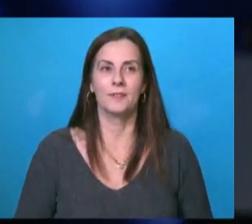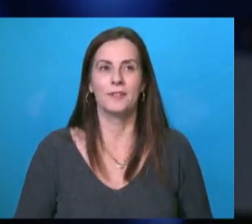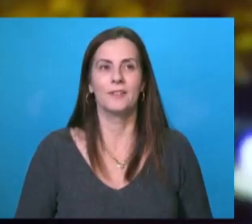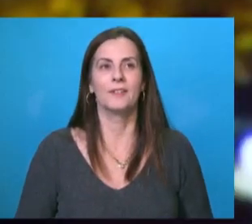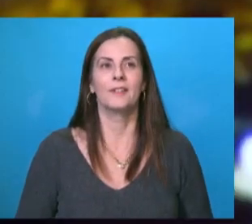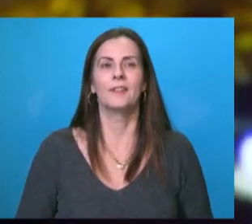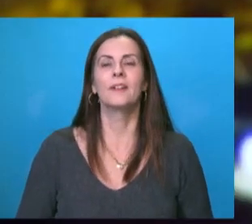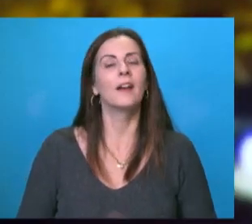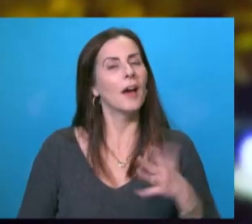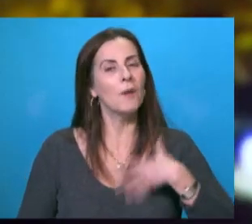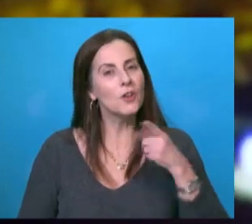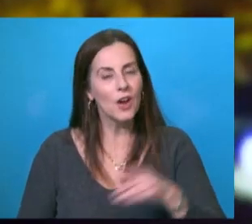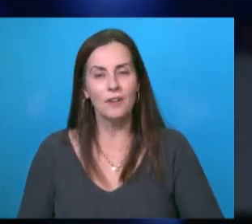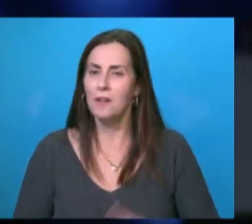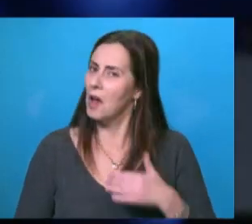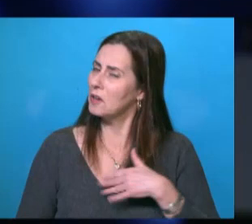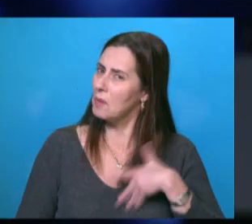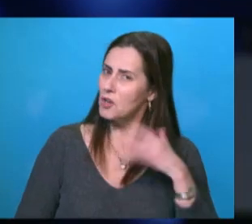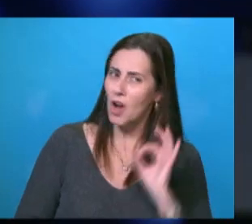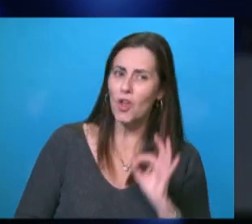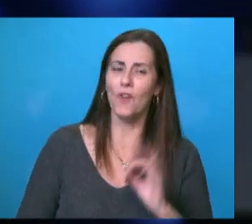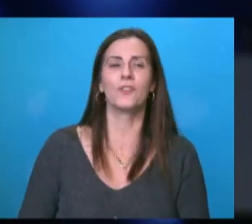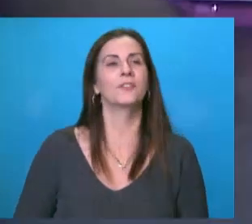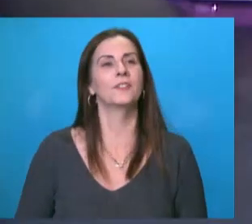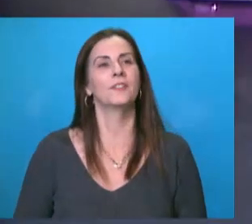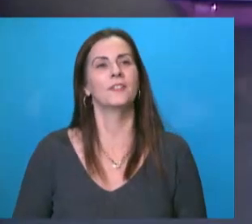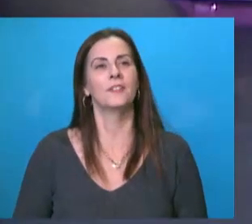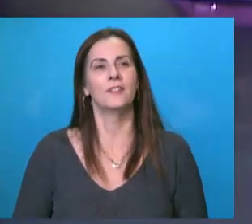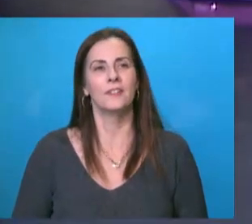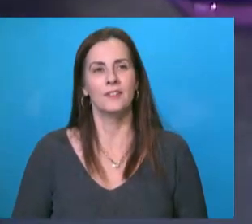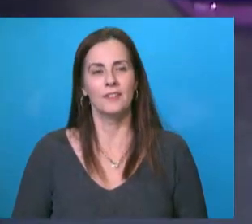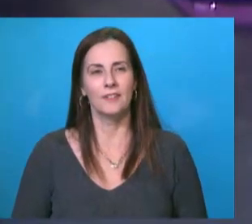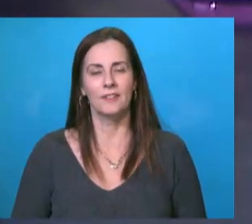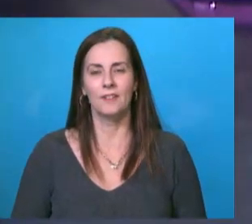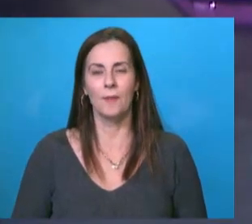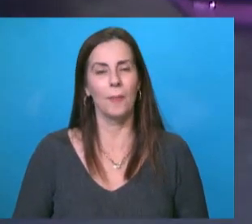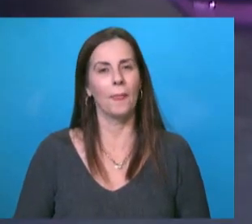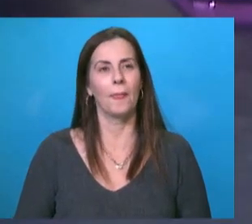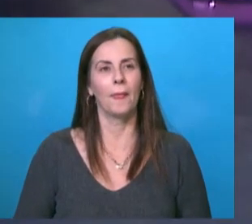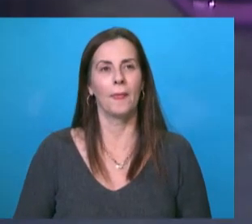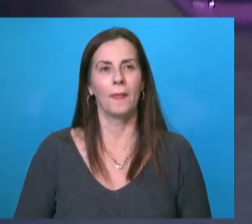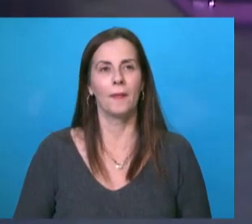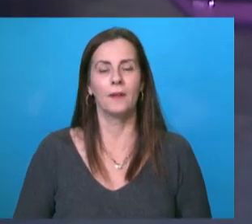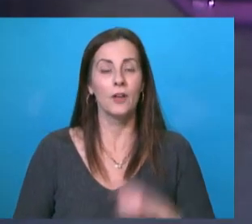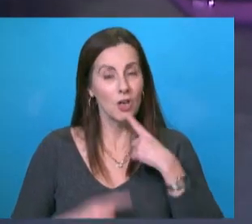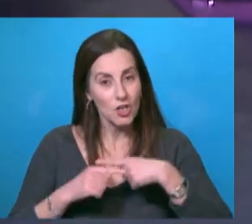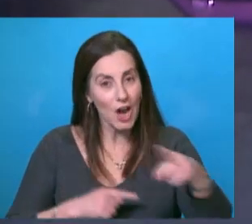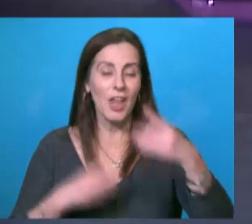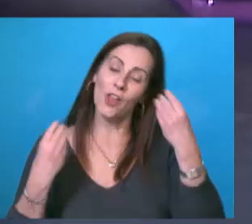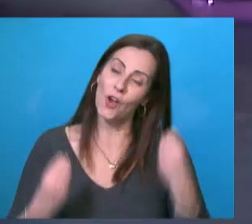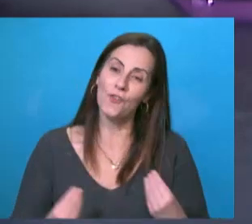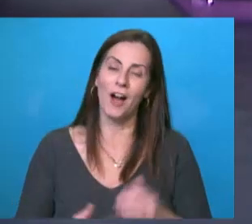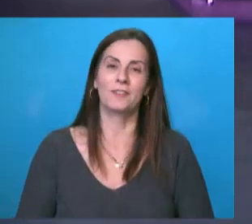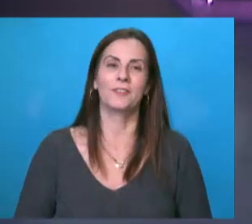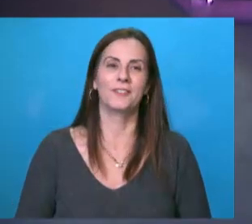איך את? אני מרגישה טוב. יופי. היום, כן, שנה חדשה, שתהיה לנו שנה טובה. שתהיה לנו